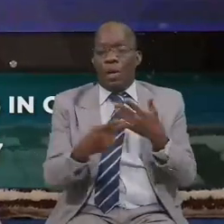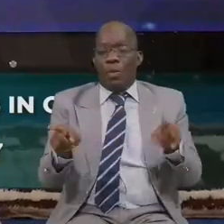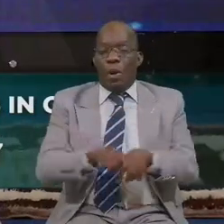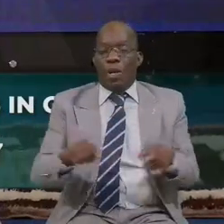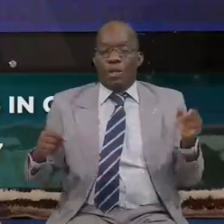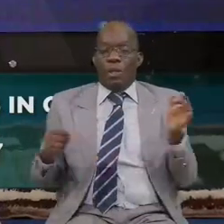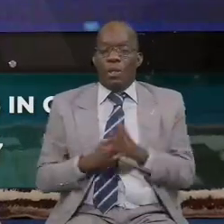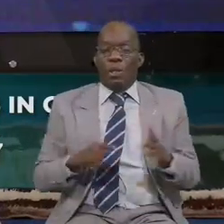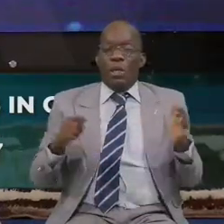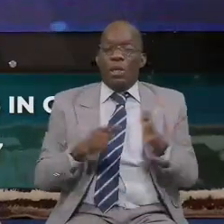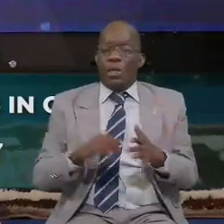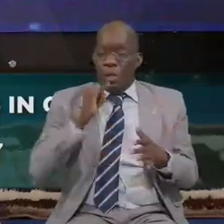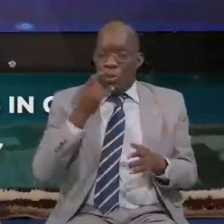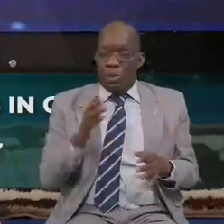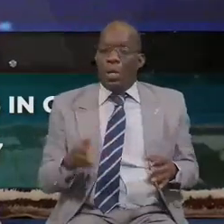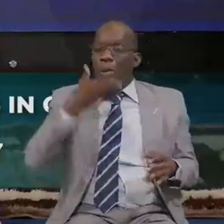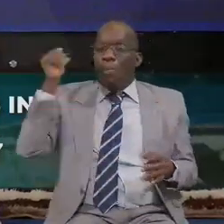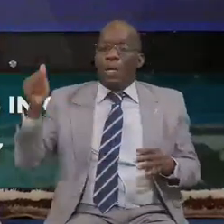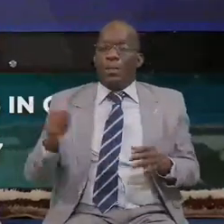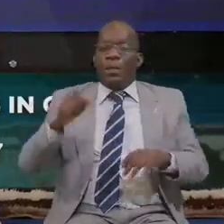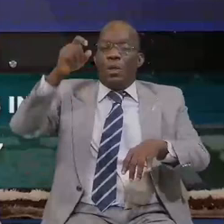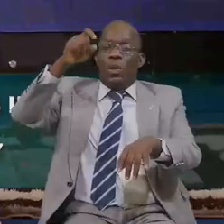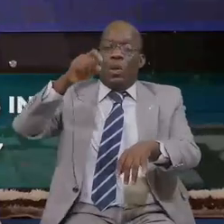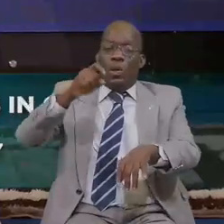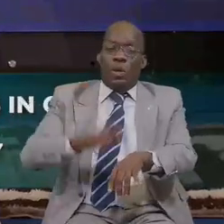c'est la meilleure chance.